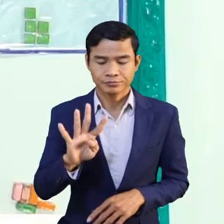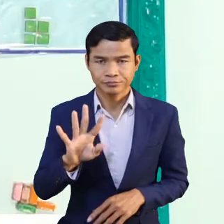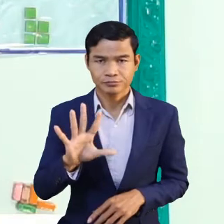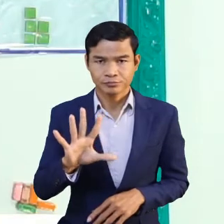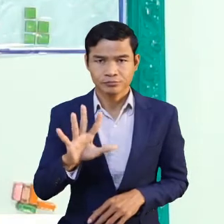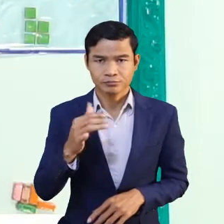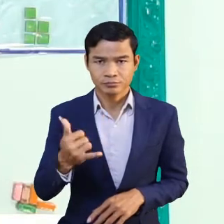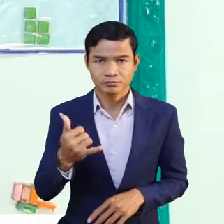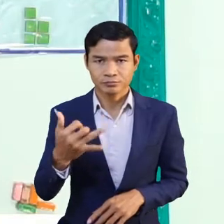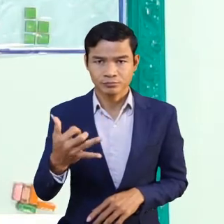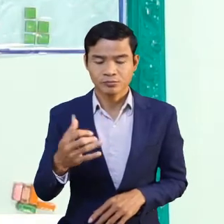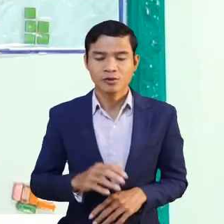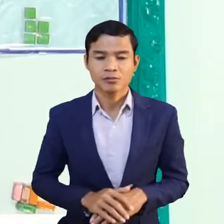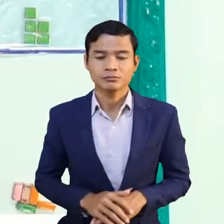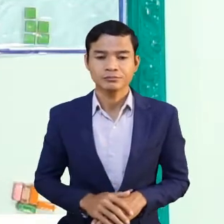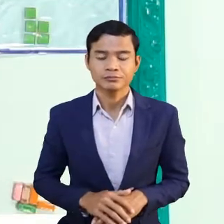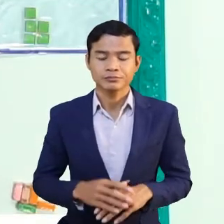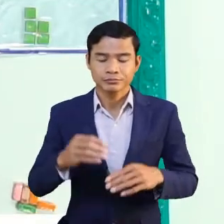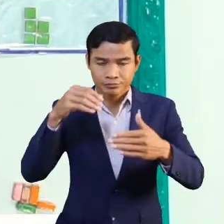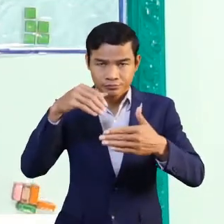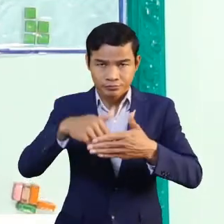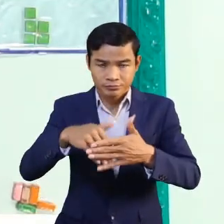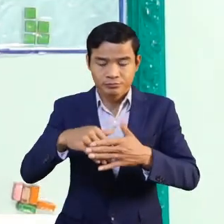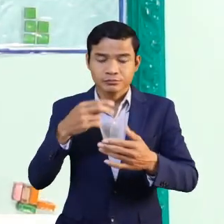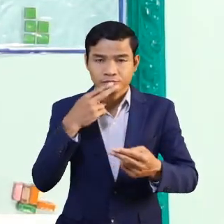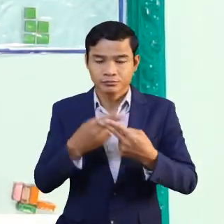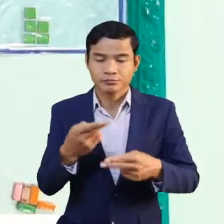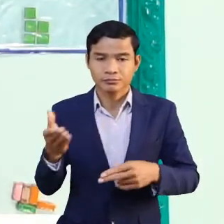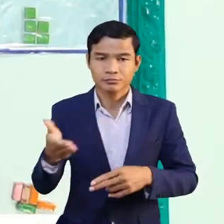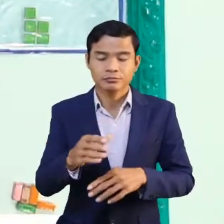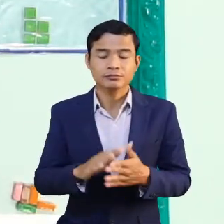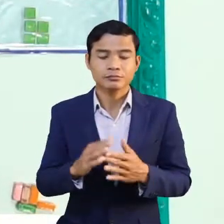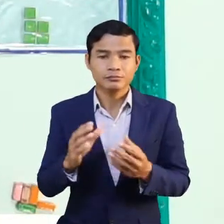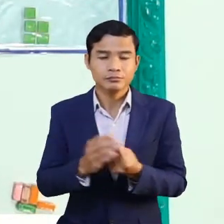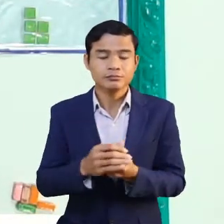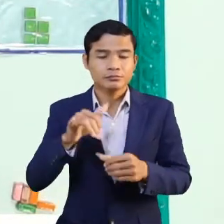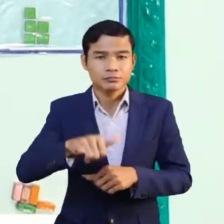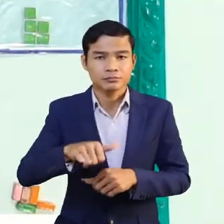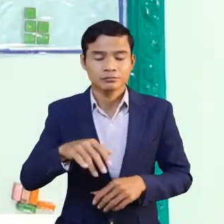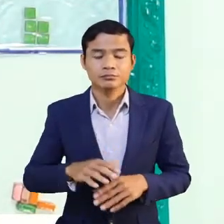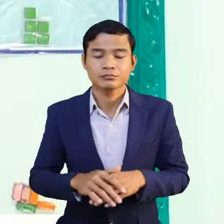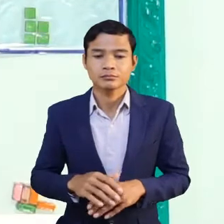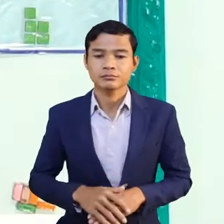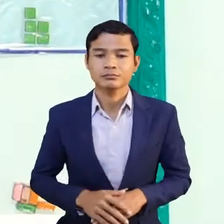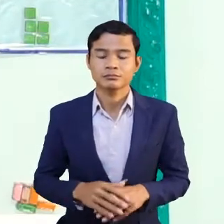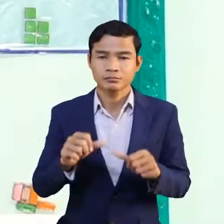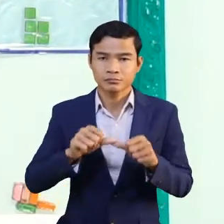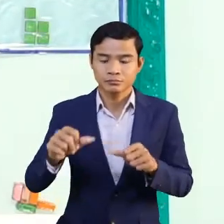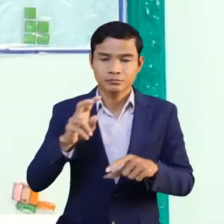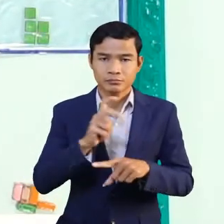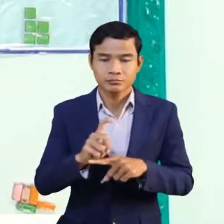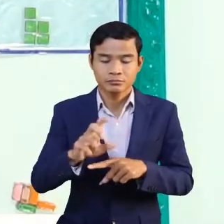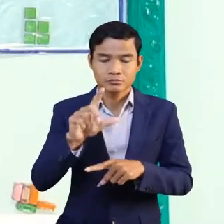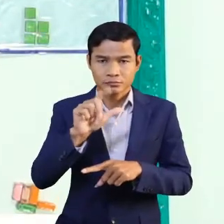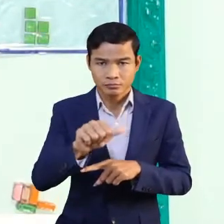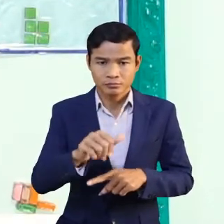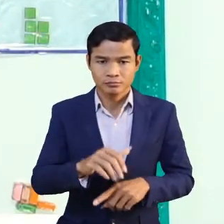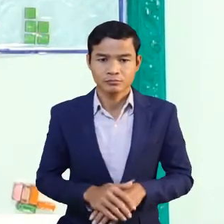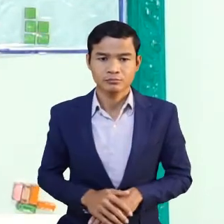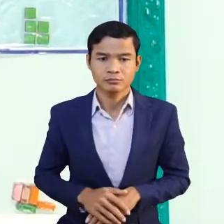3 4 5 6 7ចា7គឺជាចម្លើយណាចំនួននៅសល់តោះបន្តទៅខ្ទង់